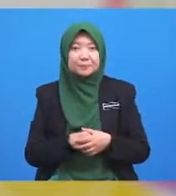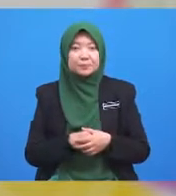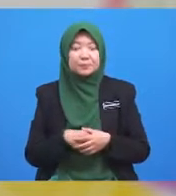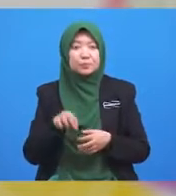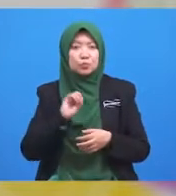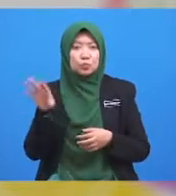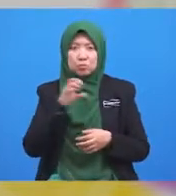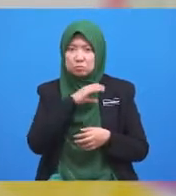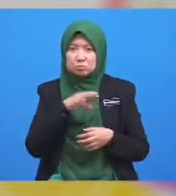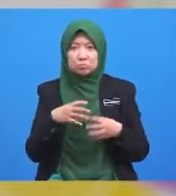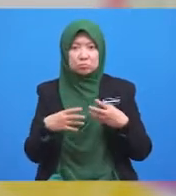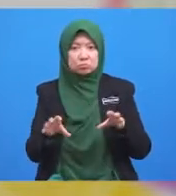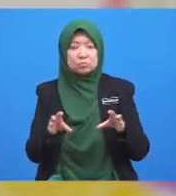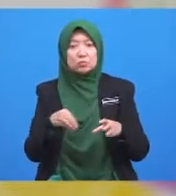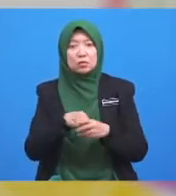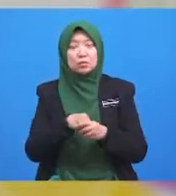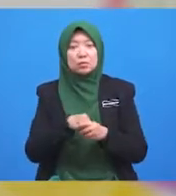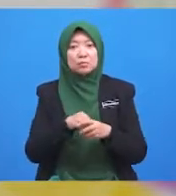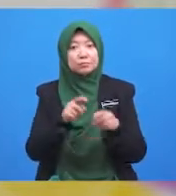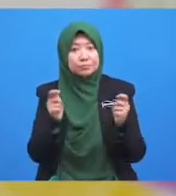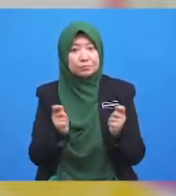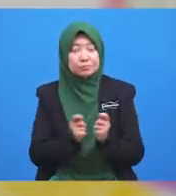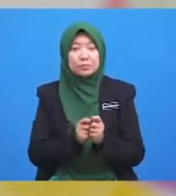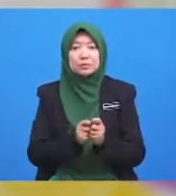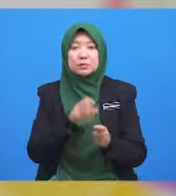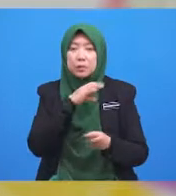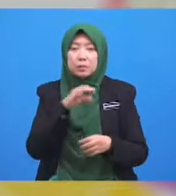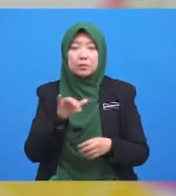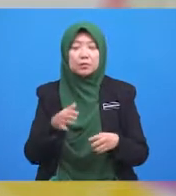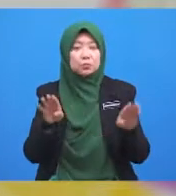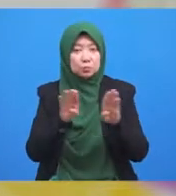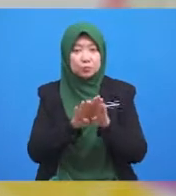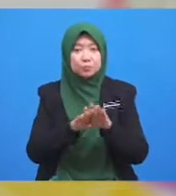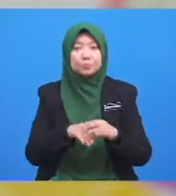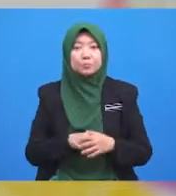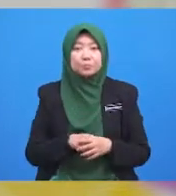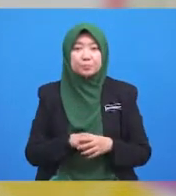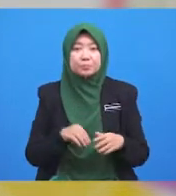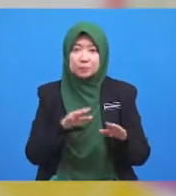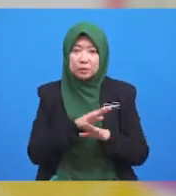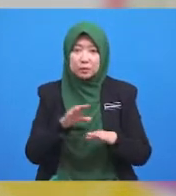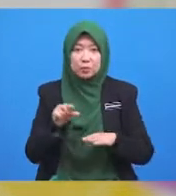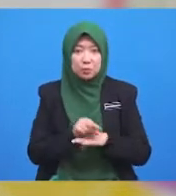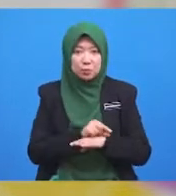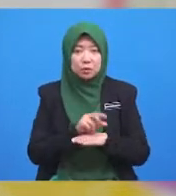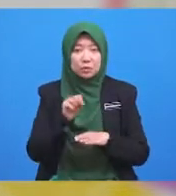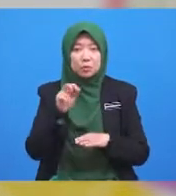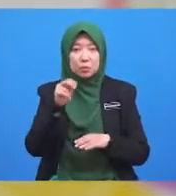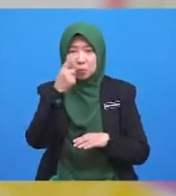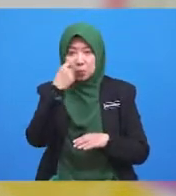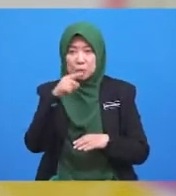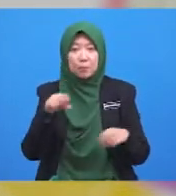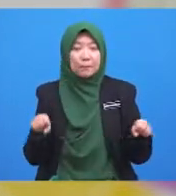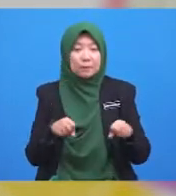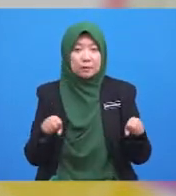Buang sampah dengan segera ke dalam tempat pembuangan sampah yang tertutup. Jangan gunakan salon untuk